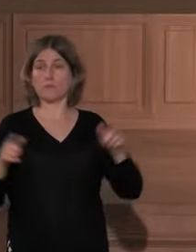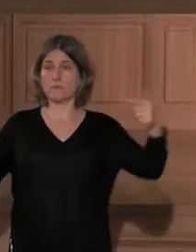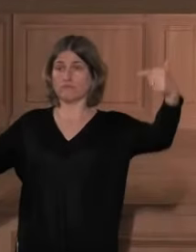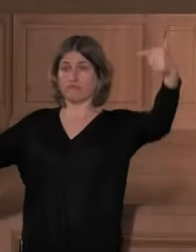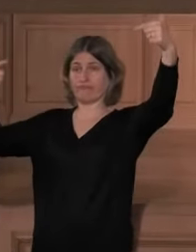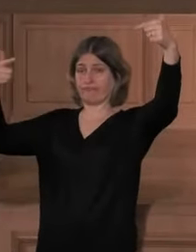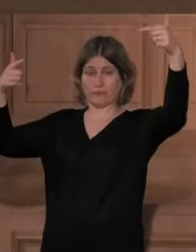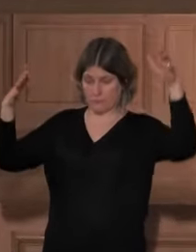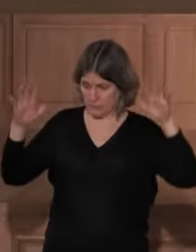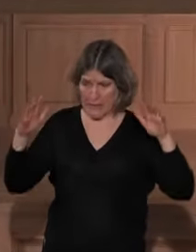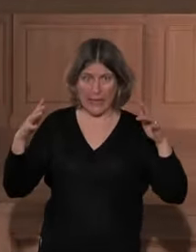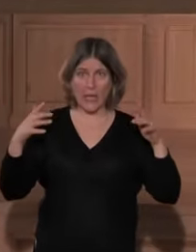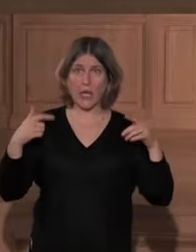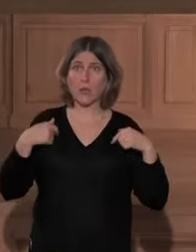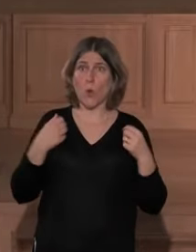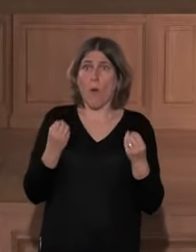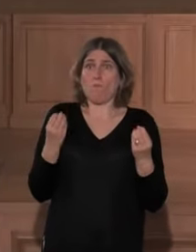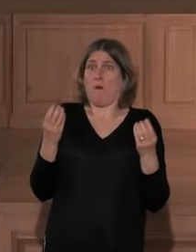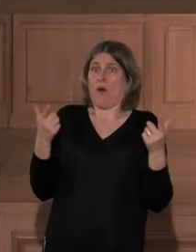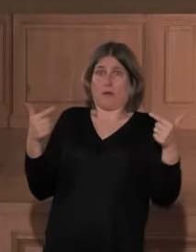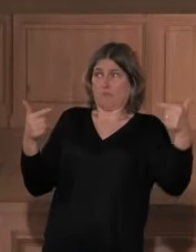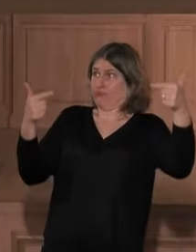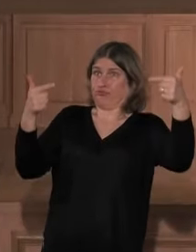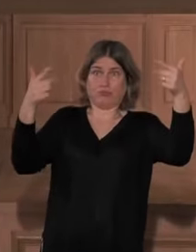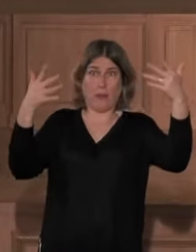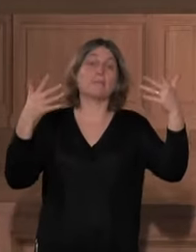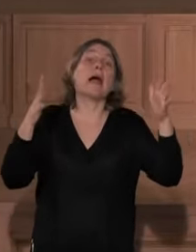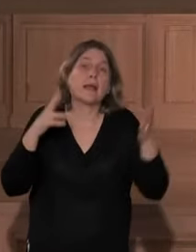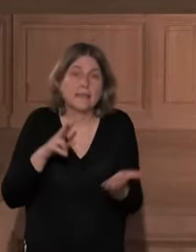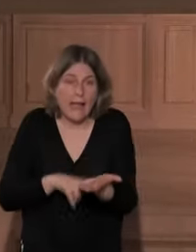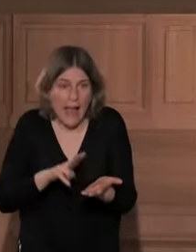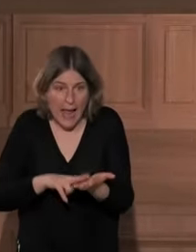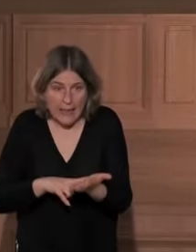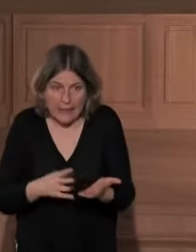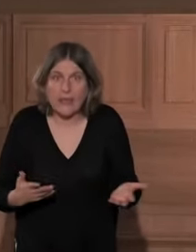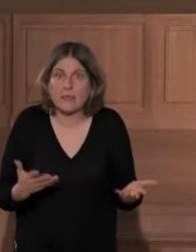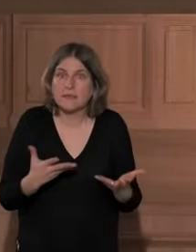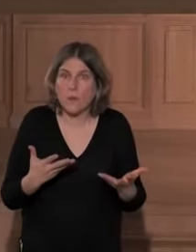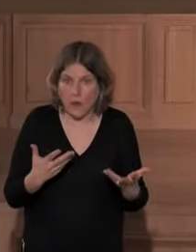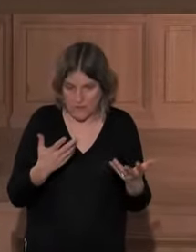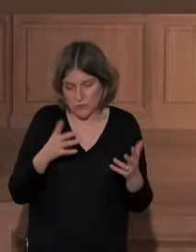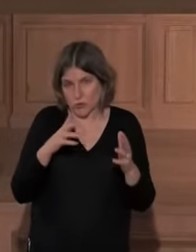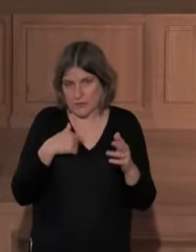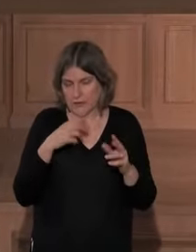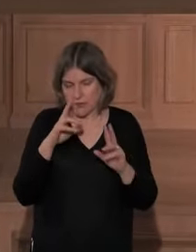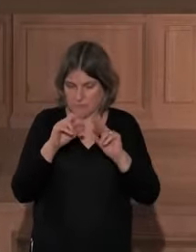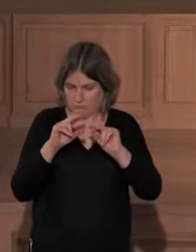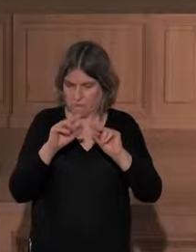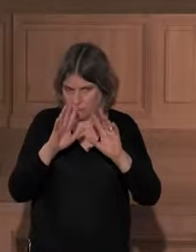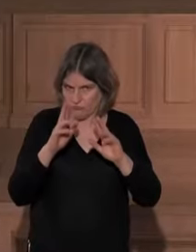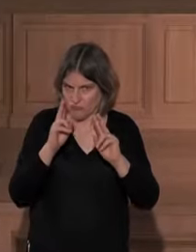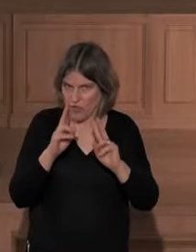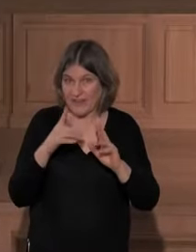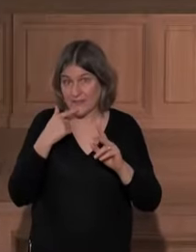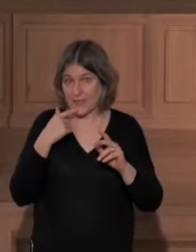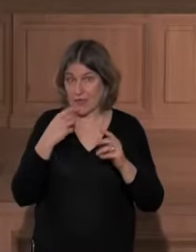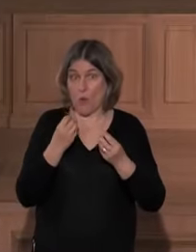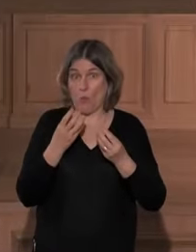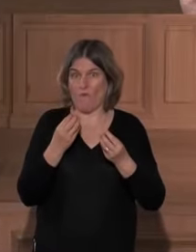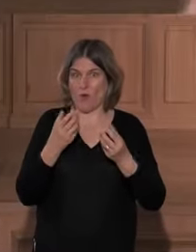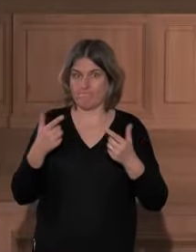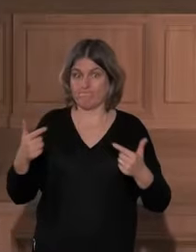on a déclenché une guerre. Et la réalité, j'y viens. Nous, on a juste été le déclencheur d'une guerre entre le